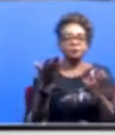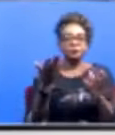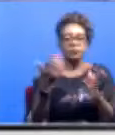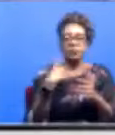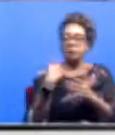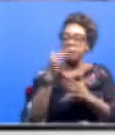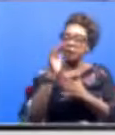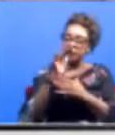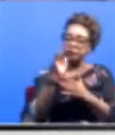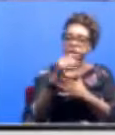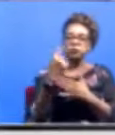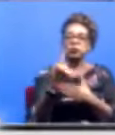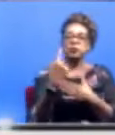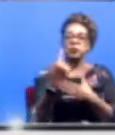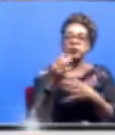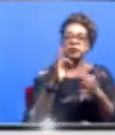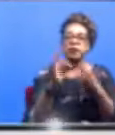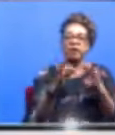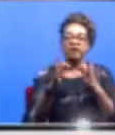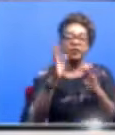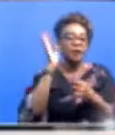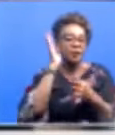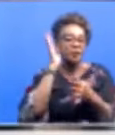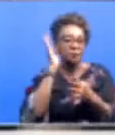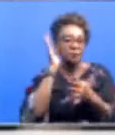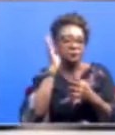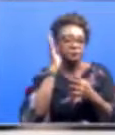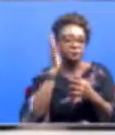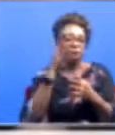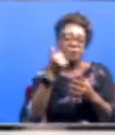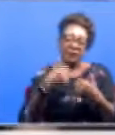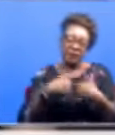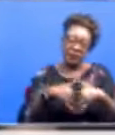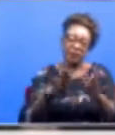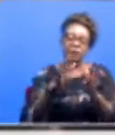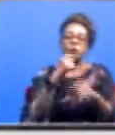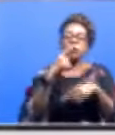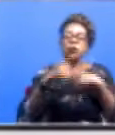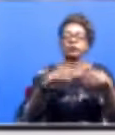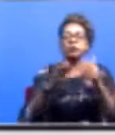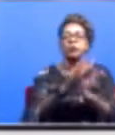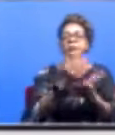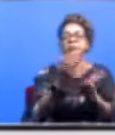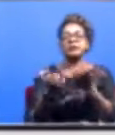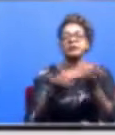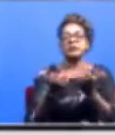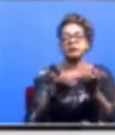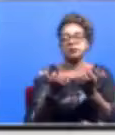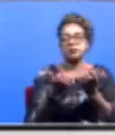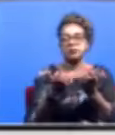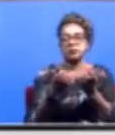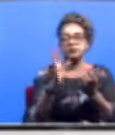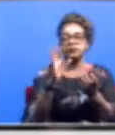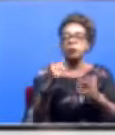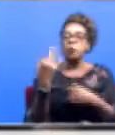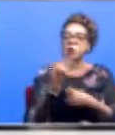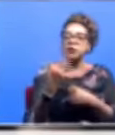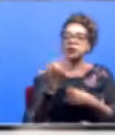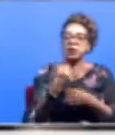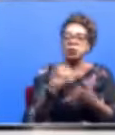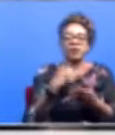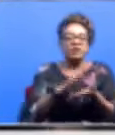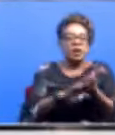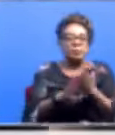tu kama wanasikia watu wache tufanye biashara wa jamaa. Kwa tangu Wednesday na sisi hatuna